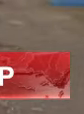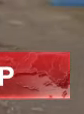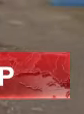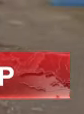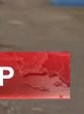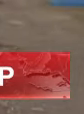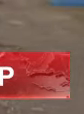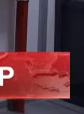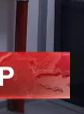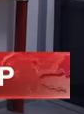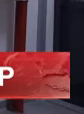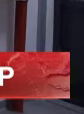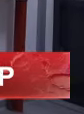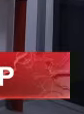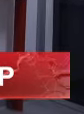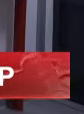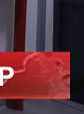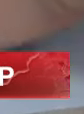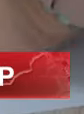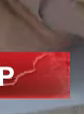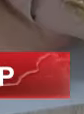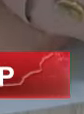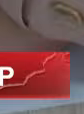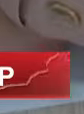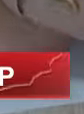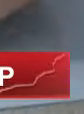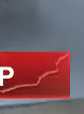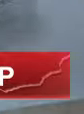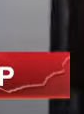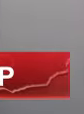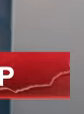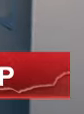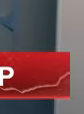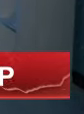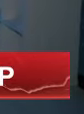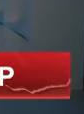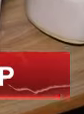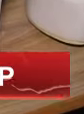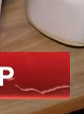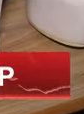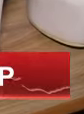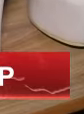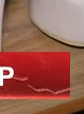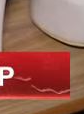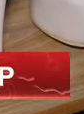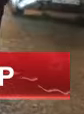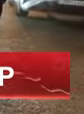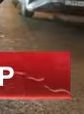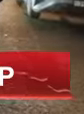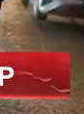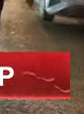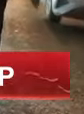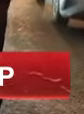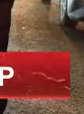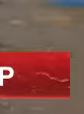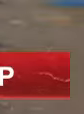Атырауда немересі бар әйел тәнін саудалап жүр. Әже боп бесік тербетудің орнына неге жеңіл жүріске салынды? Мен Базаргүл Нәдірқызы полицейлермен